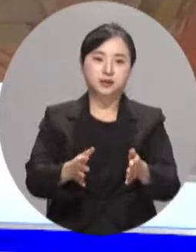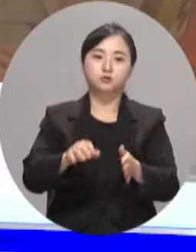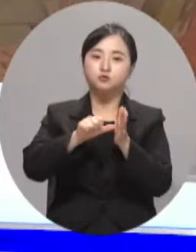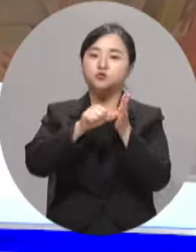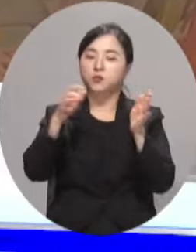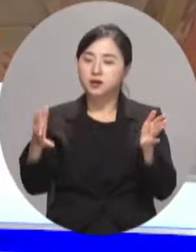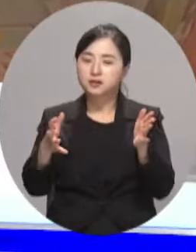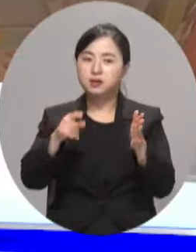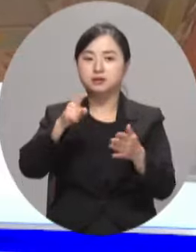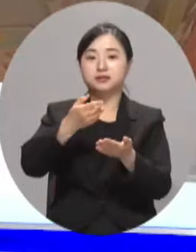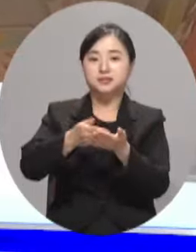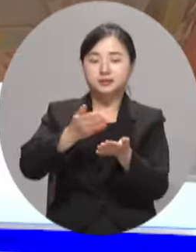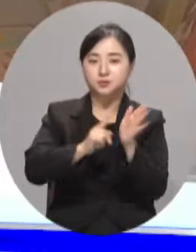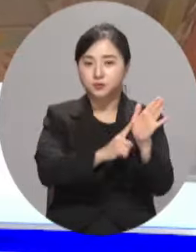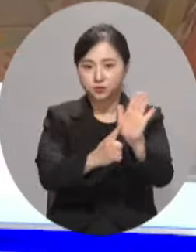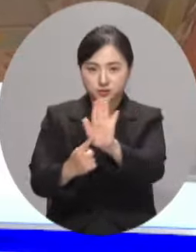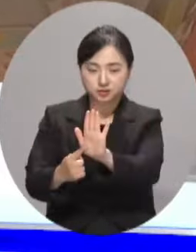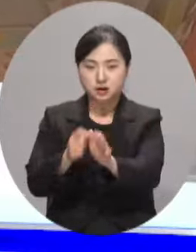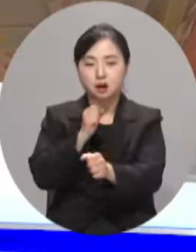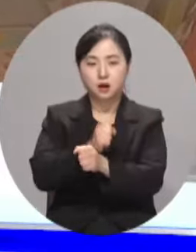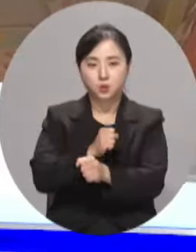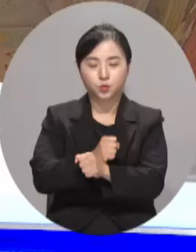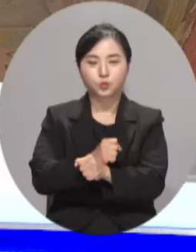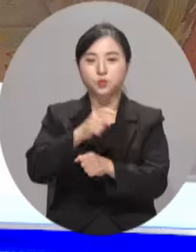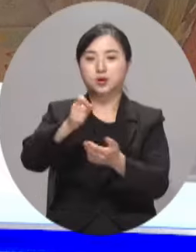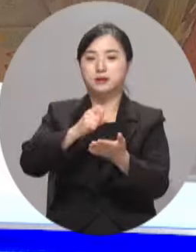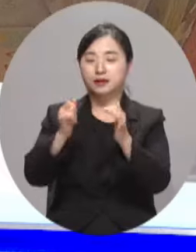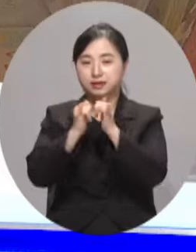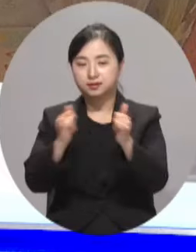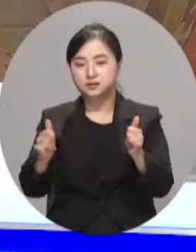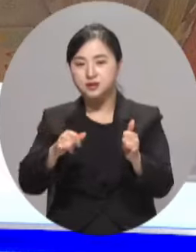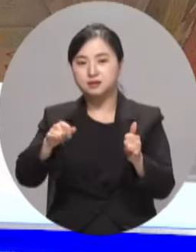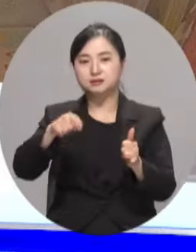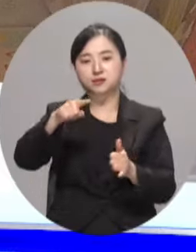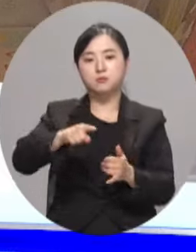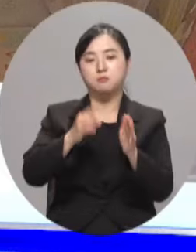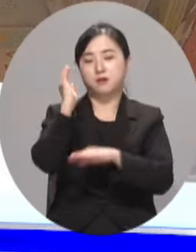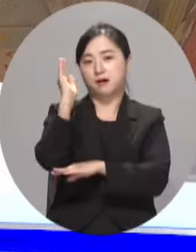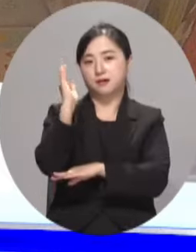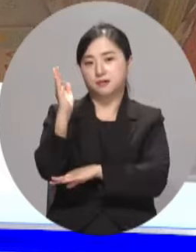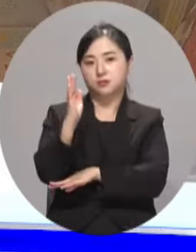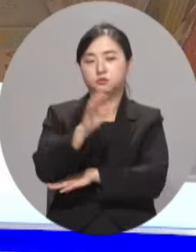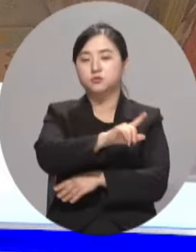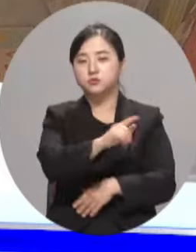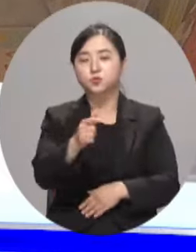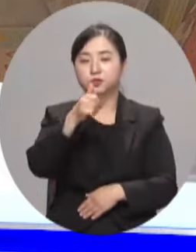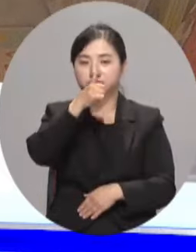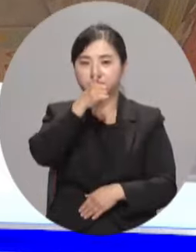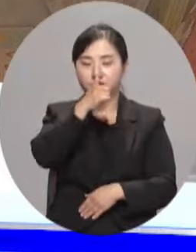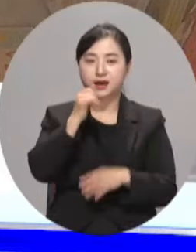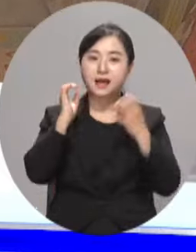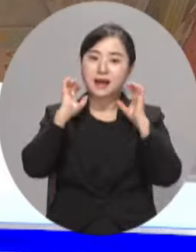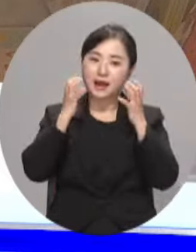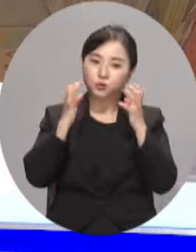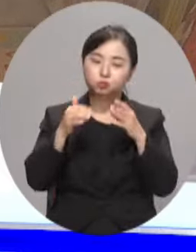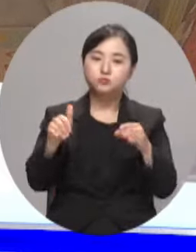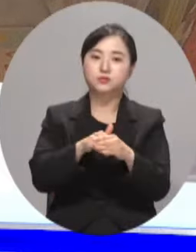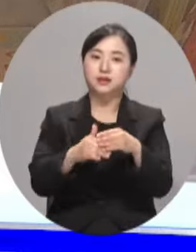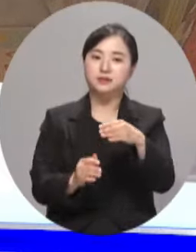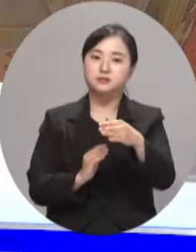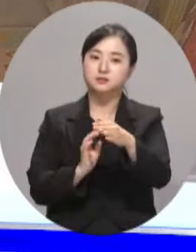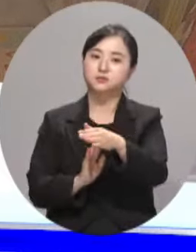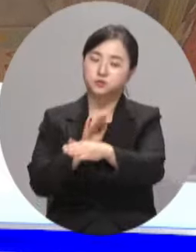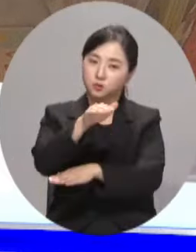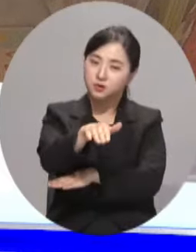작품의 원화를 전시하는 것은 물론 작가들의 강연과 그림책 공연도 이어지는데요. 아동 문화를 넘어 지역의